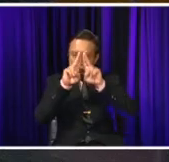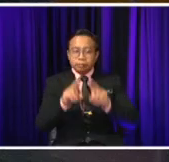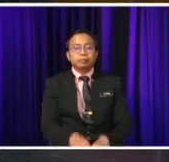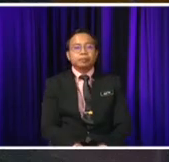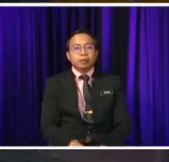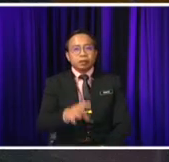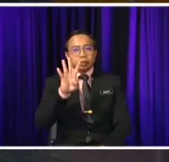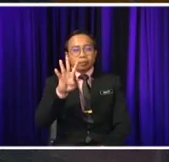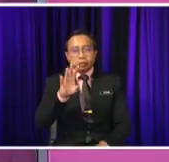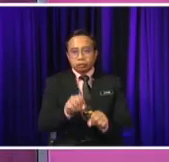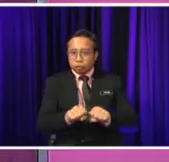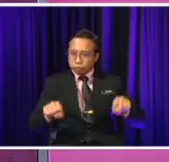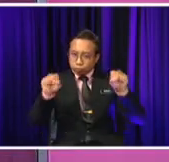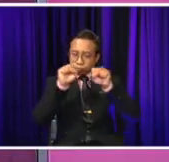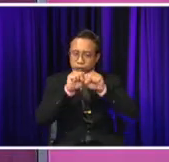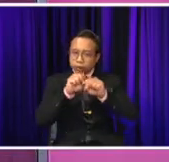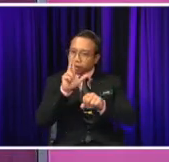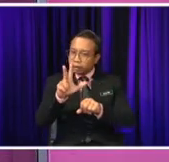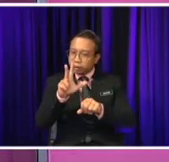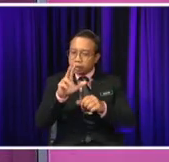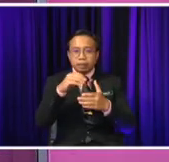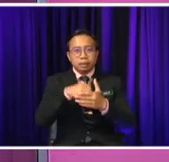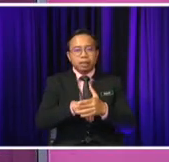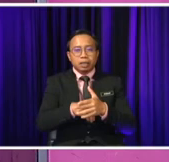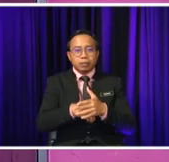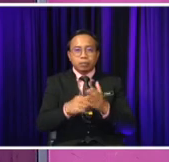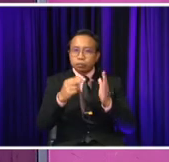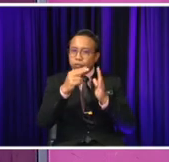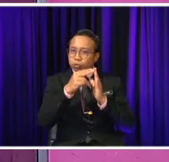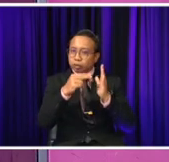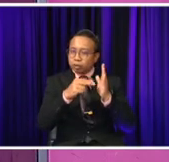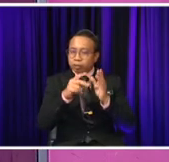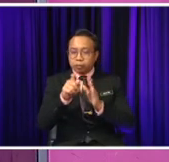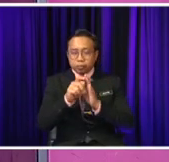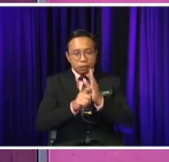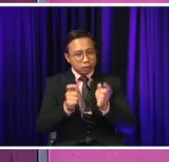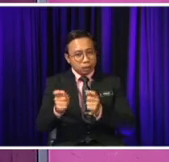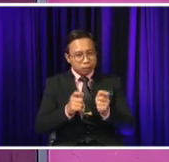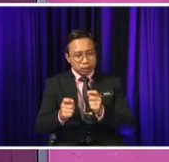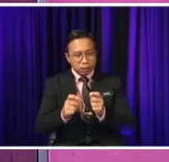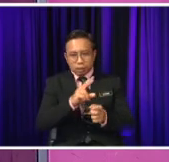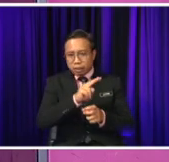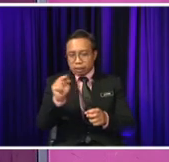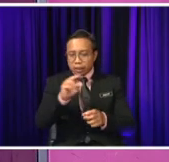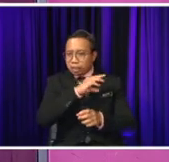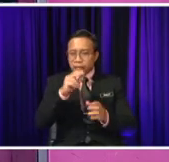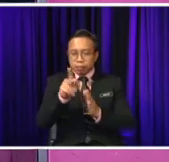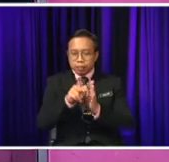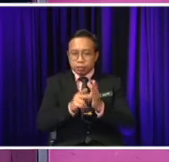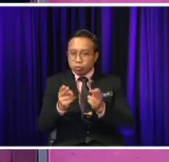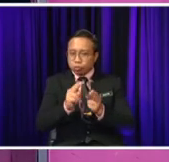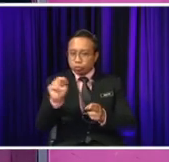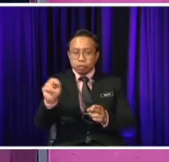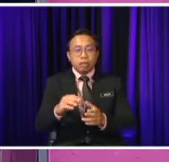tidak ada empat sumber utama dia mengeluarkan sumber ketiga dalam Perundang atau dalam takbiran dan pengusaha bukan itu saja seluruh dalam